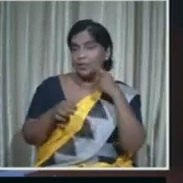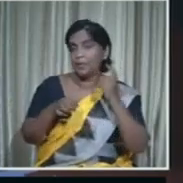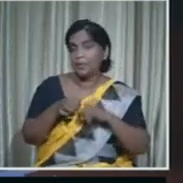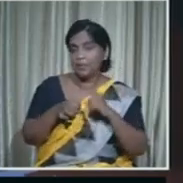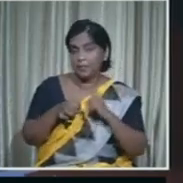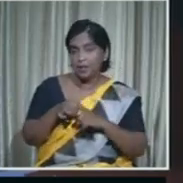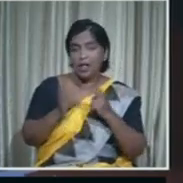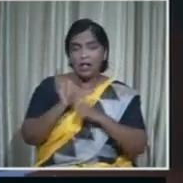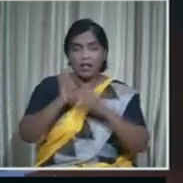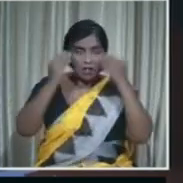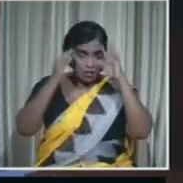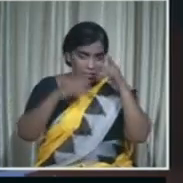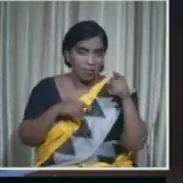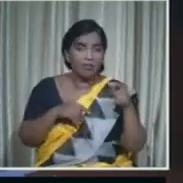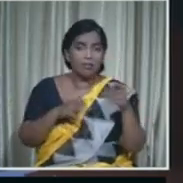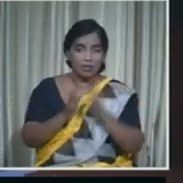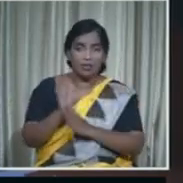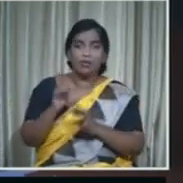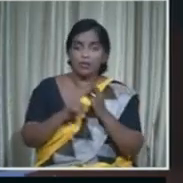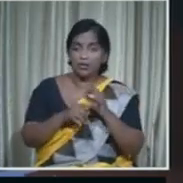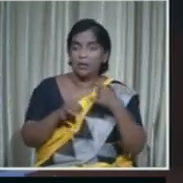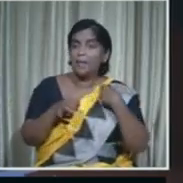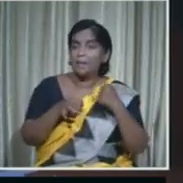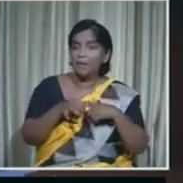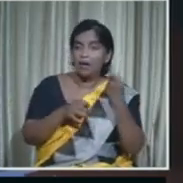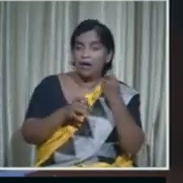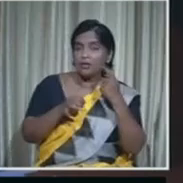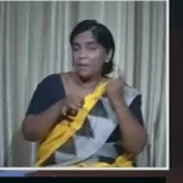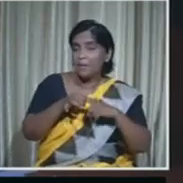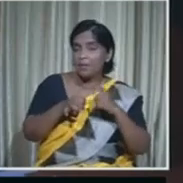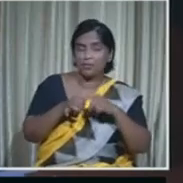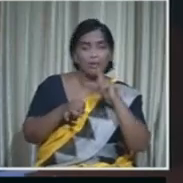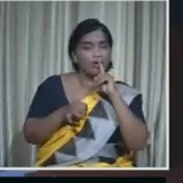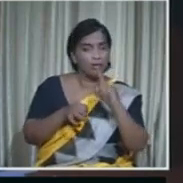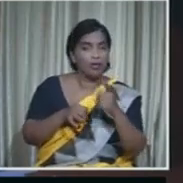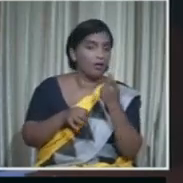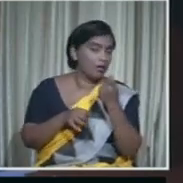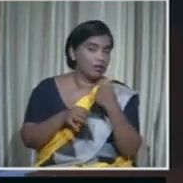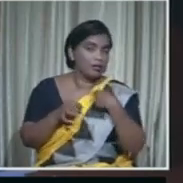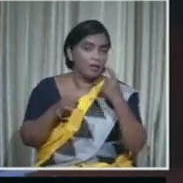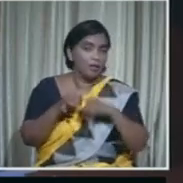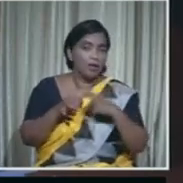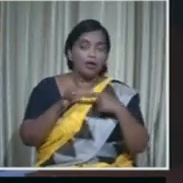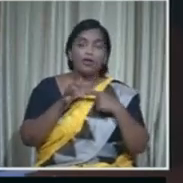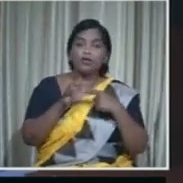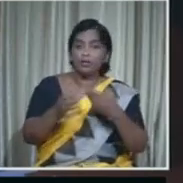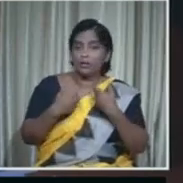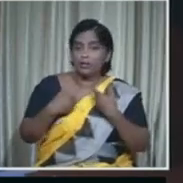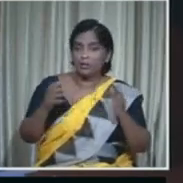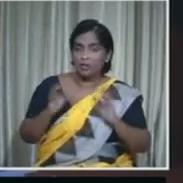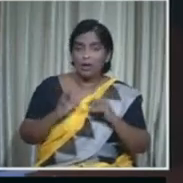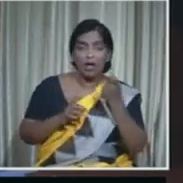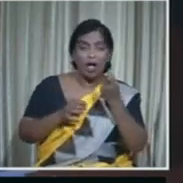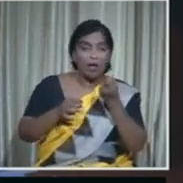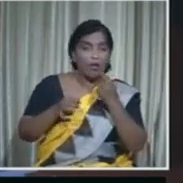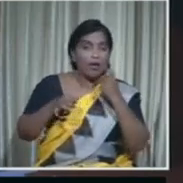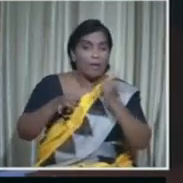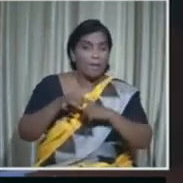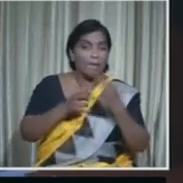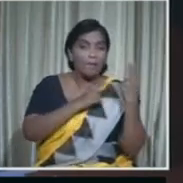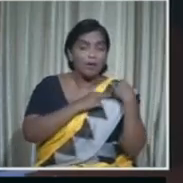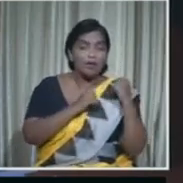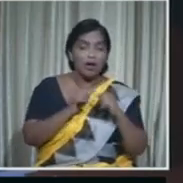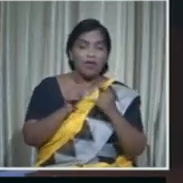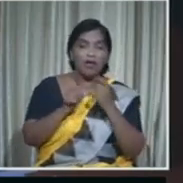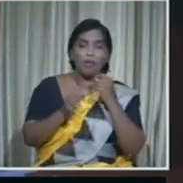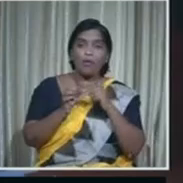මතකයි නාමල් රාජපක්ෂ මන්ත්‍රීවරයාගෙන් ඒ කාලේ ආර්ථික ප්‍රශ්න අහනකොට කිව්වා ආර්ථික ප්‍රශ්න වලට පිළිතුරු දුන්නේ එතුමා නෙවෙයි ආර්ථික ප්‍රශ්න භාරව ඉන්න බන්දුළු ගුණවර්ධන